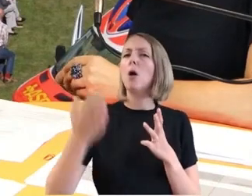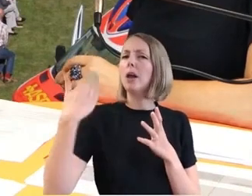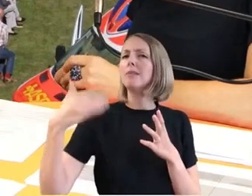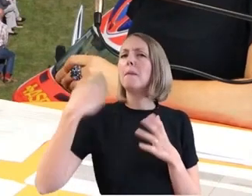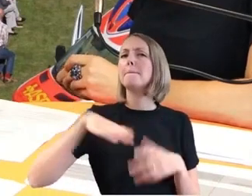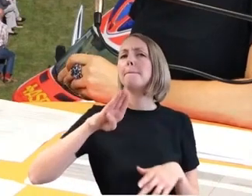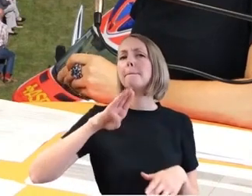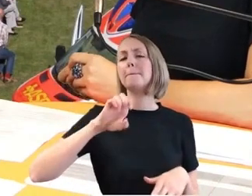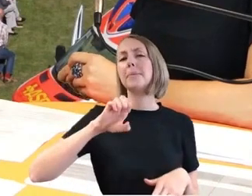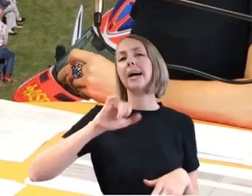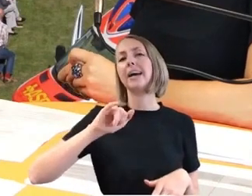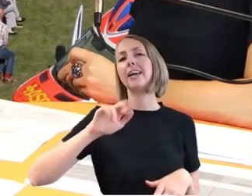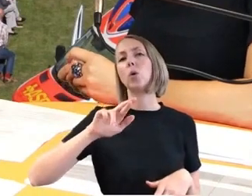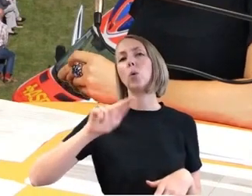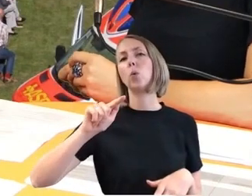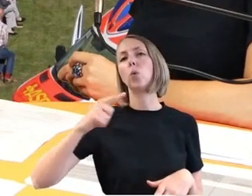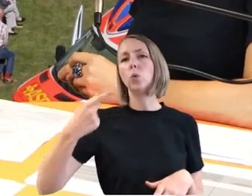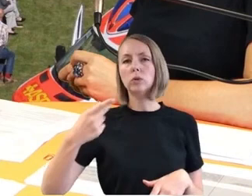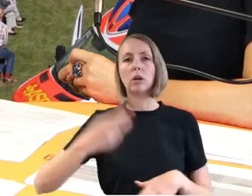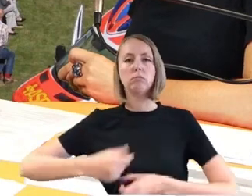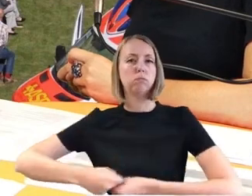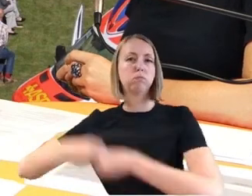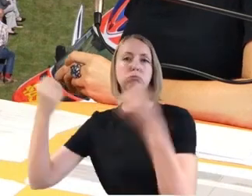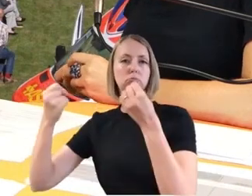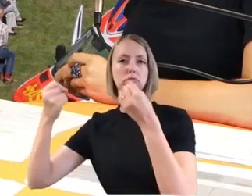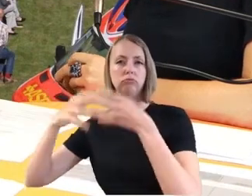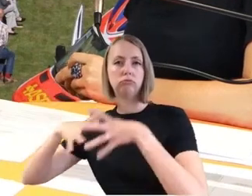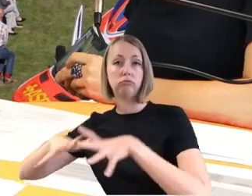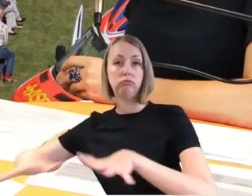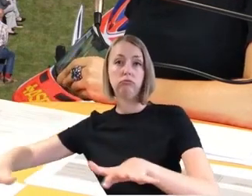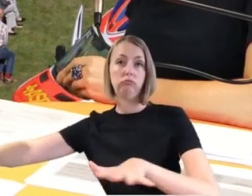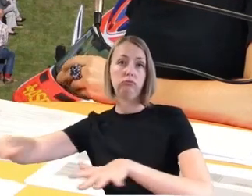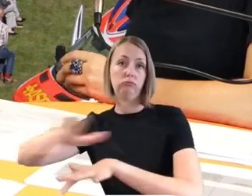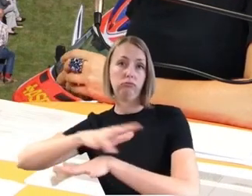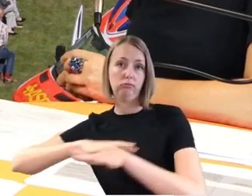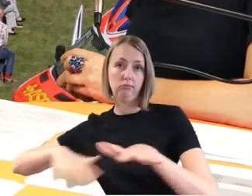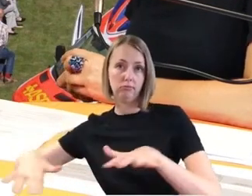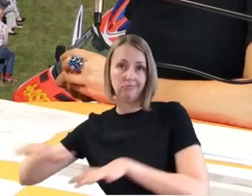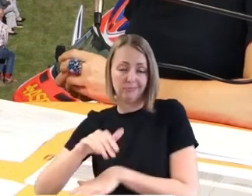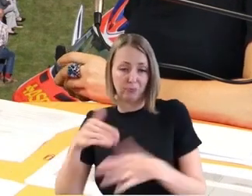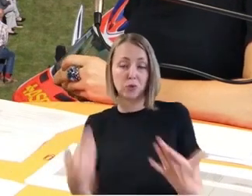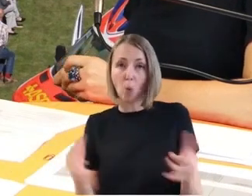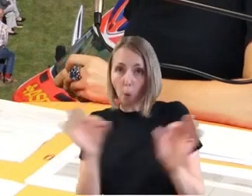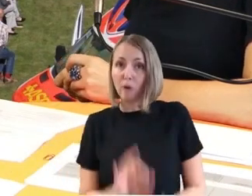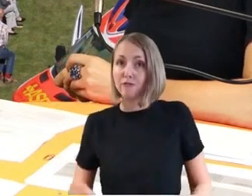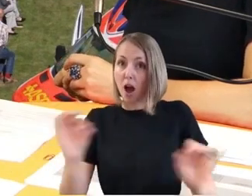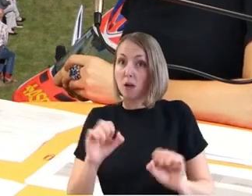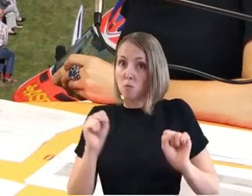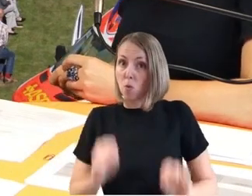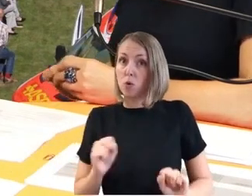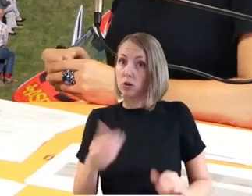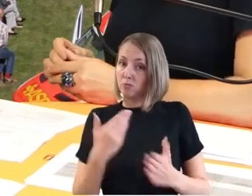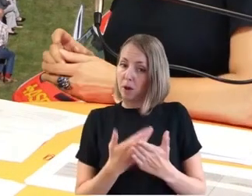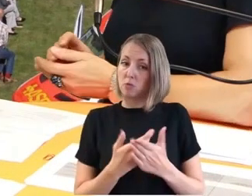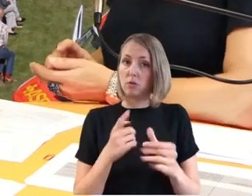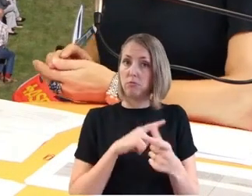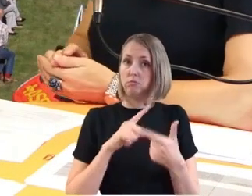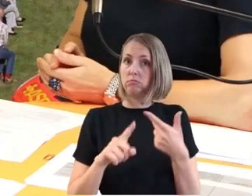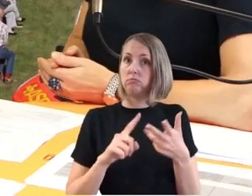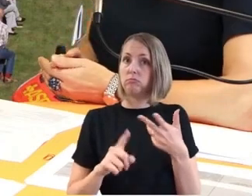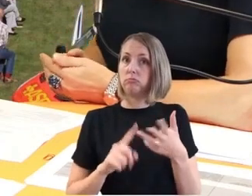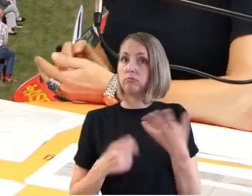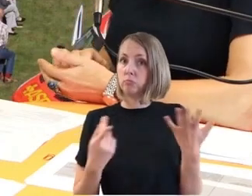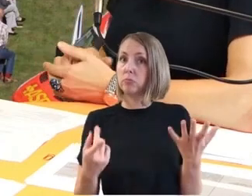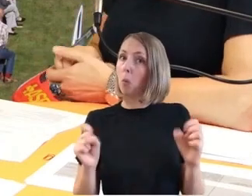und großen in einem großen radius umfeld um den ereignisort das heißt solche lagen sind durchaus möglich und